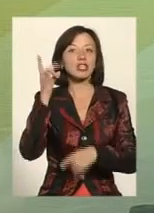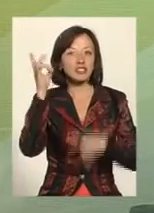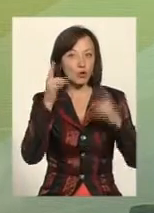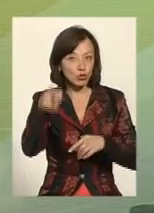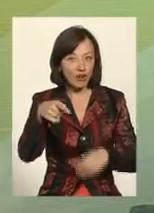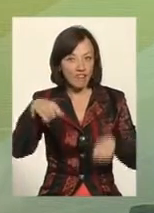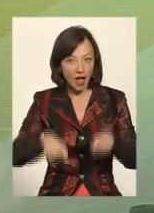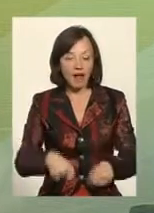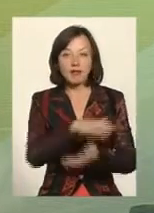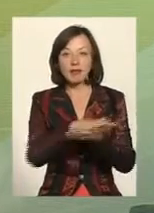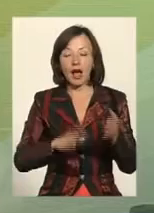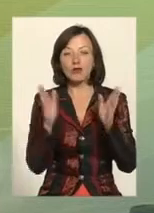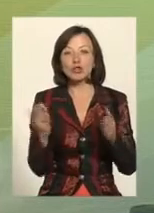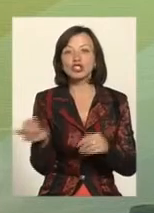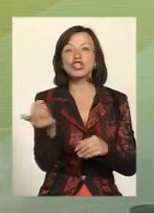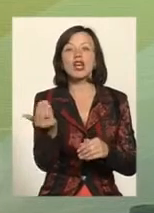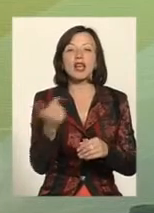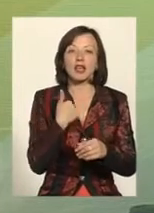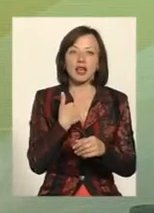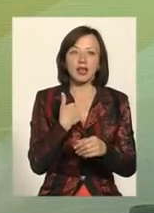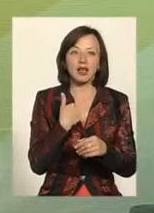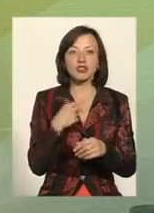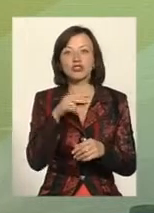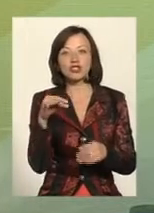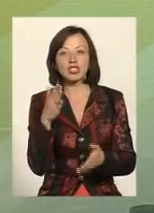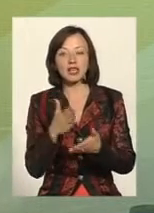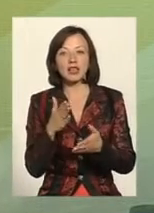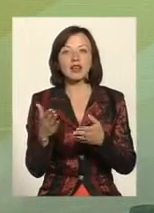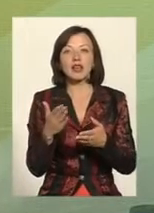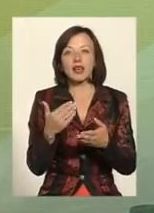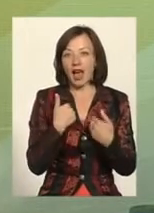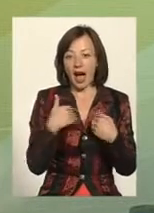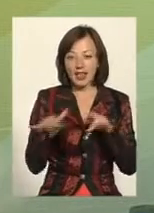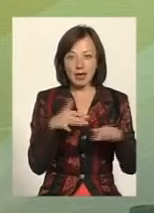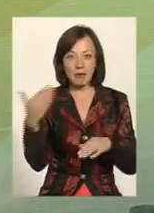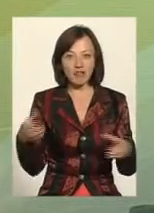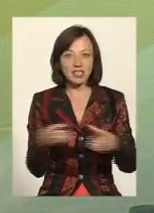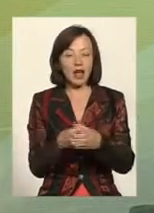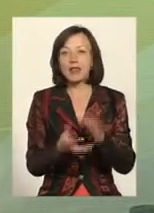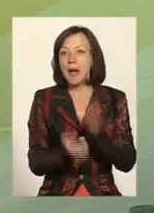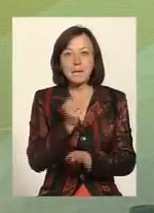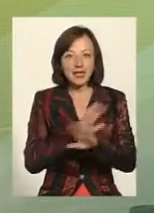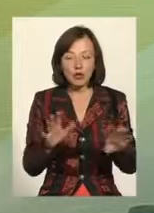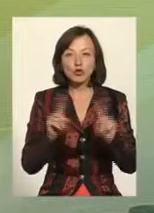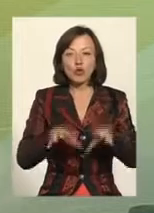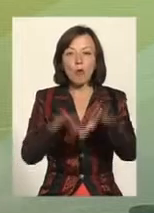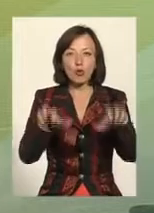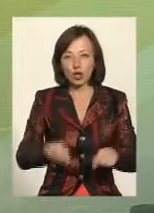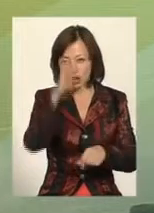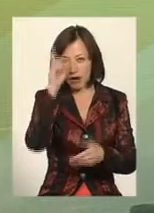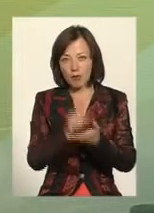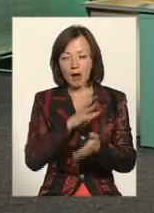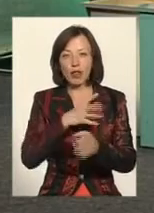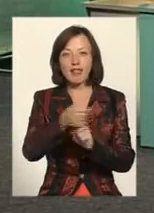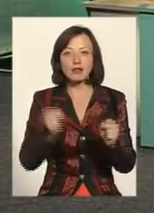владі. Далі буде. Чи я підтримую? Чи є дії правого сектору підтримую? Звичайно, ні. Тому що монополія держави має бути